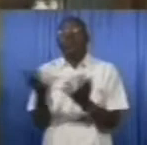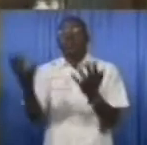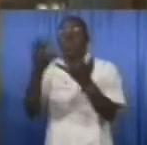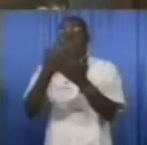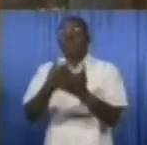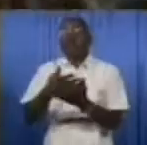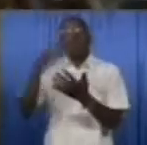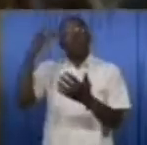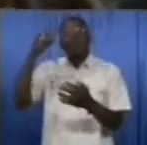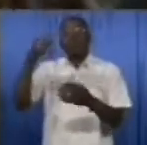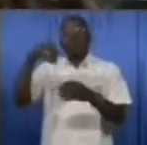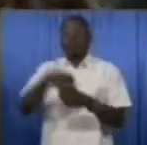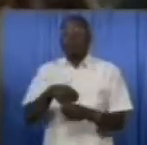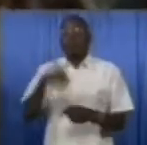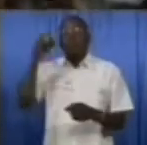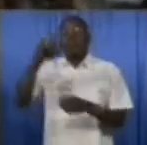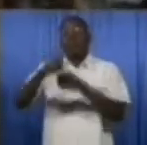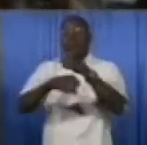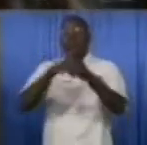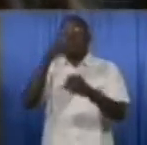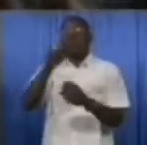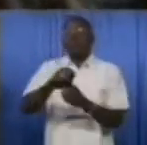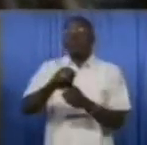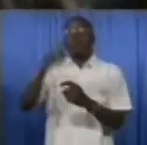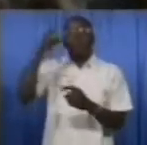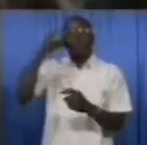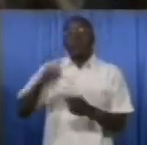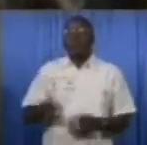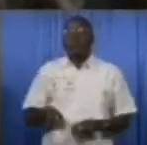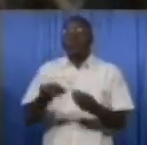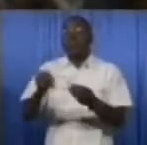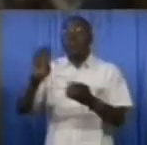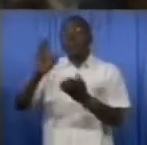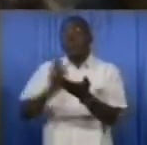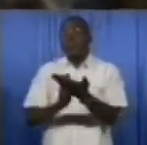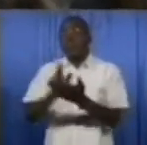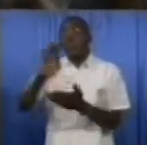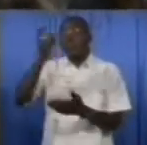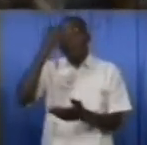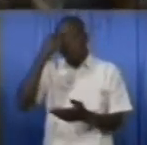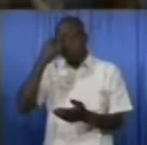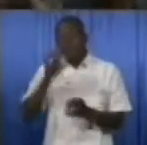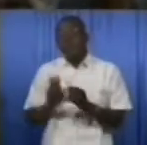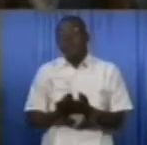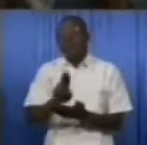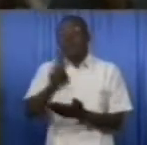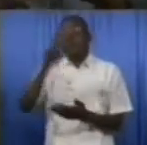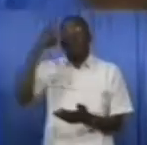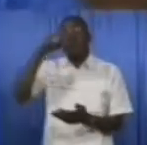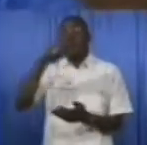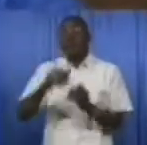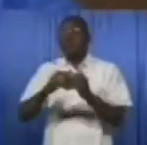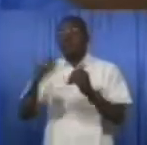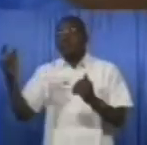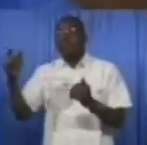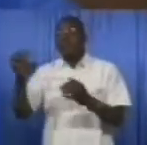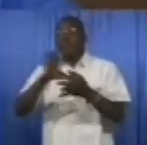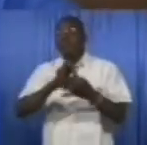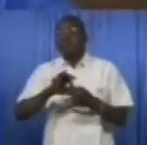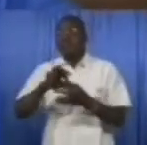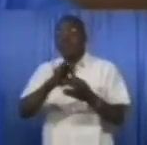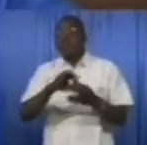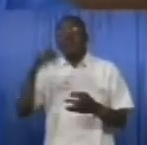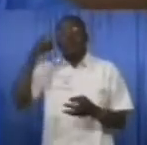indemnitaire. Devant une telle situation et accusant la partie gouvernementale d'user de manœuvres dilatoires, la coordination